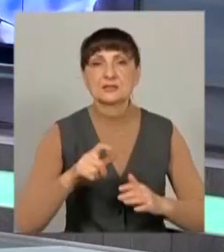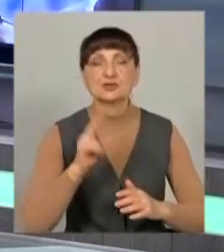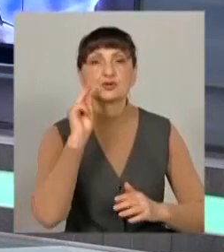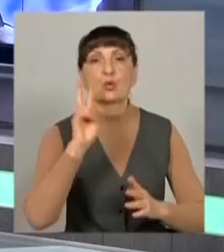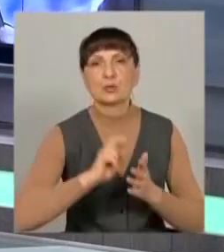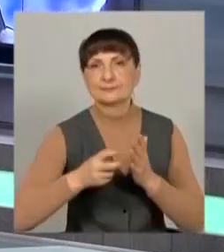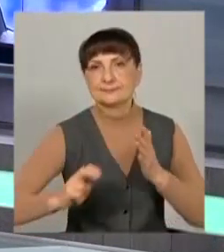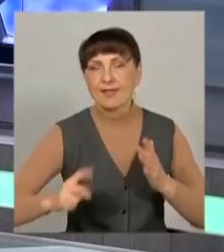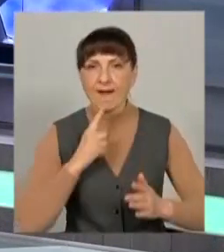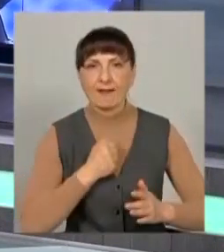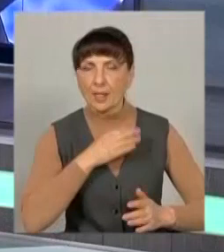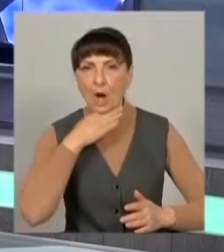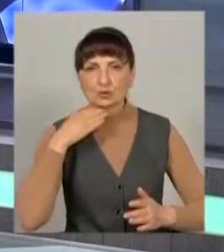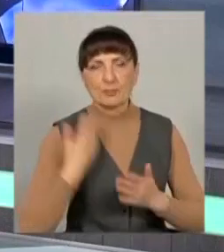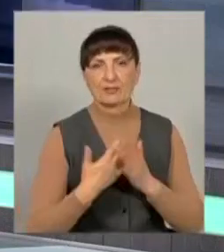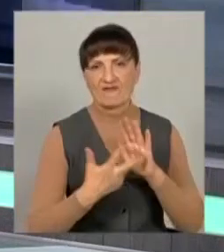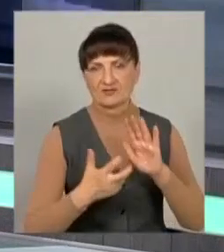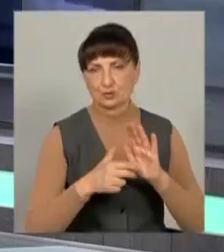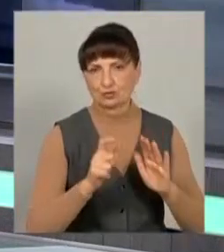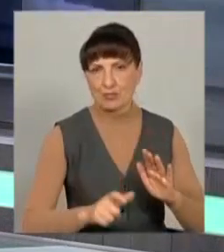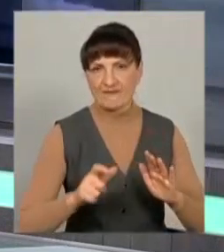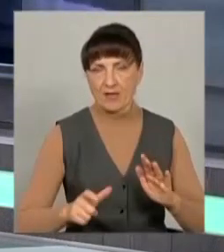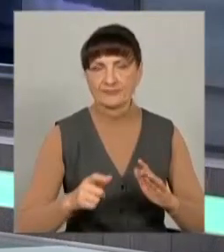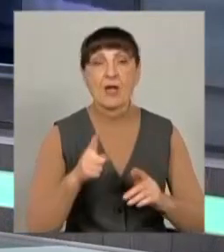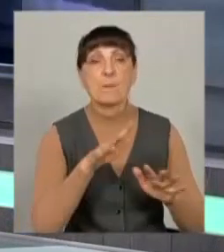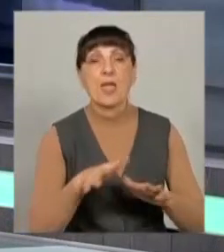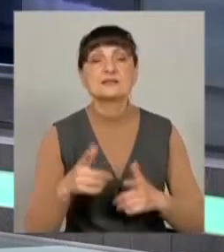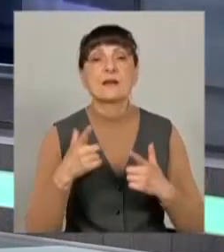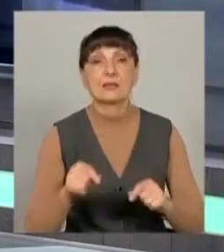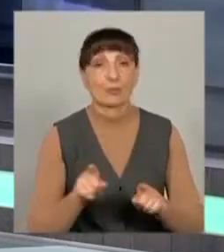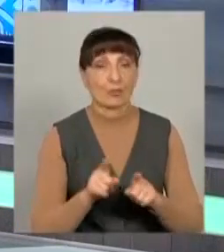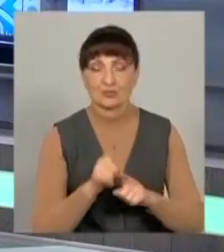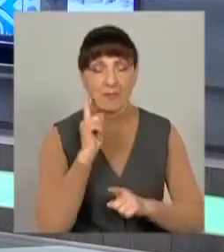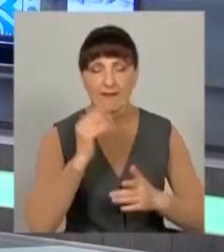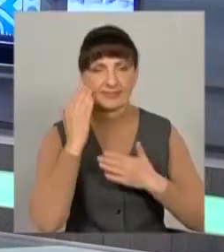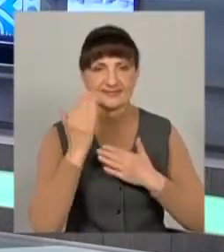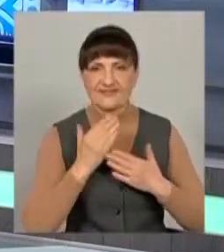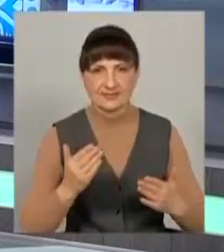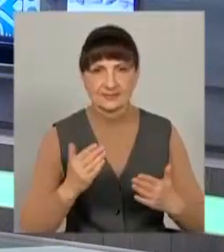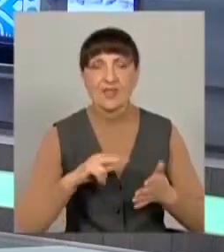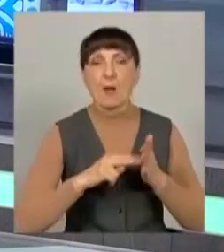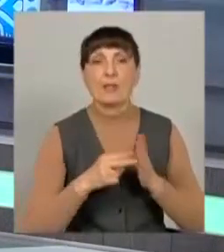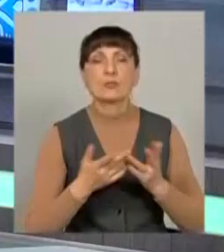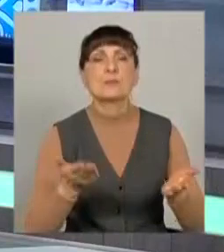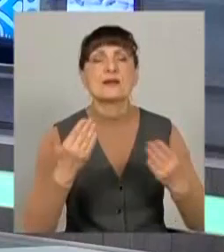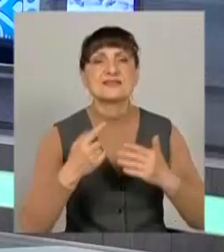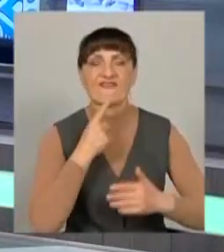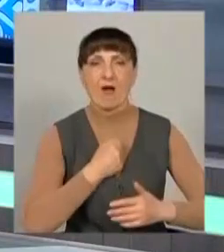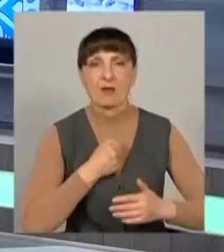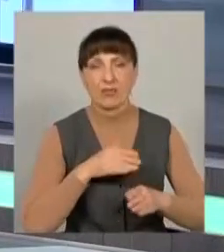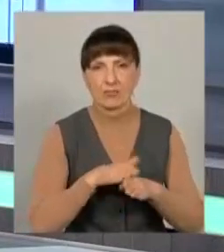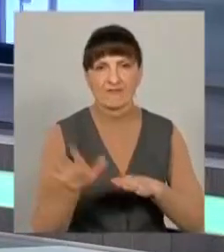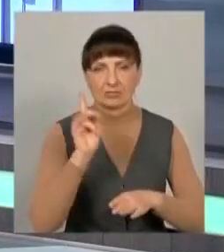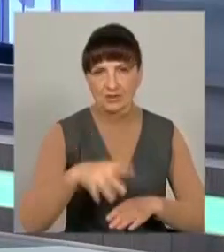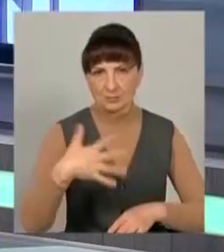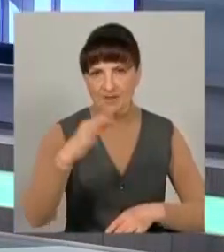от армии составило порядка 800 человек. Об их местонахождении тоже пока неизвестно. План призыва в регионе не выполнен даже